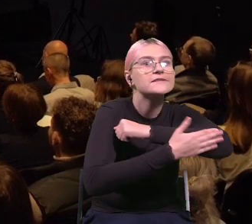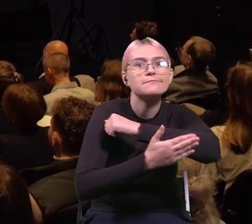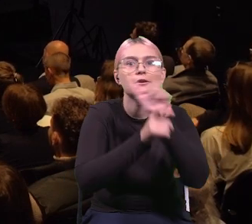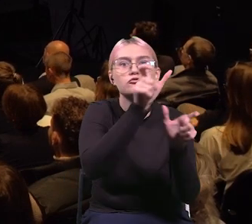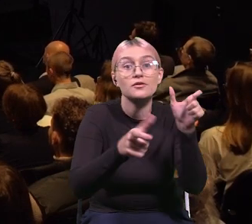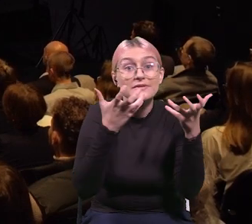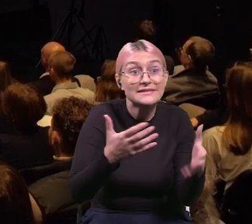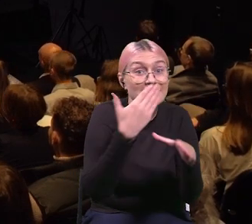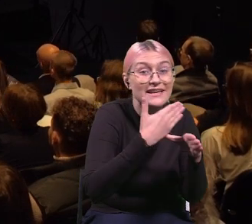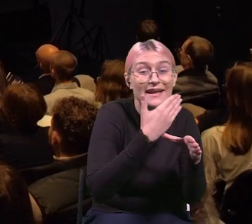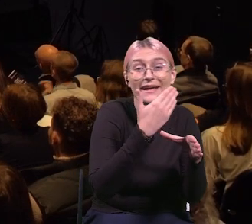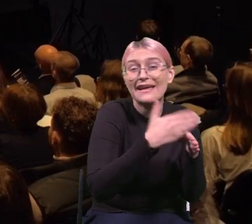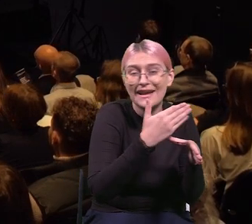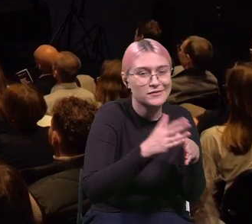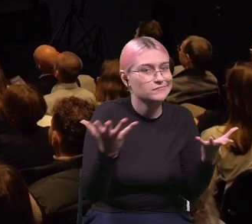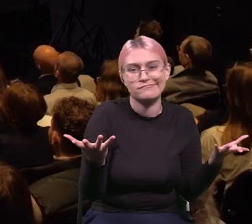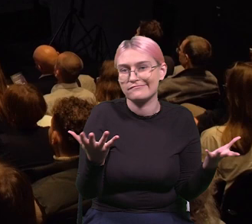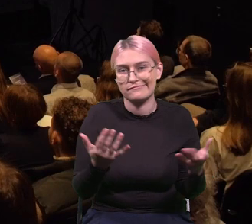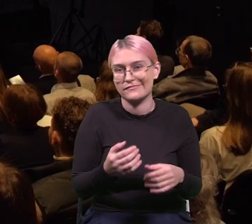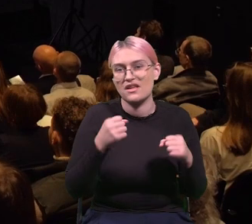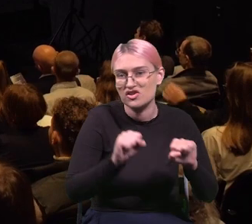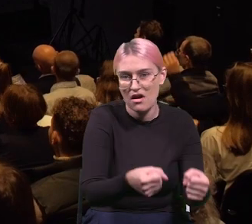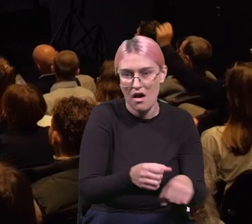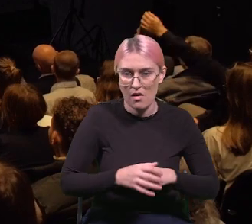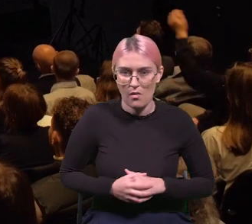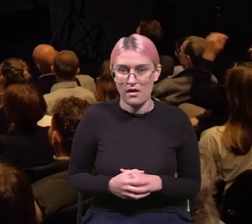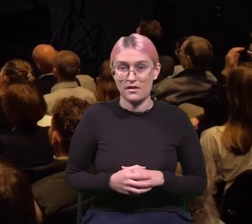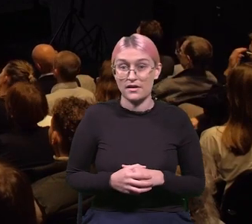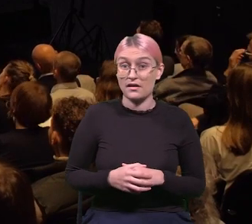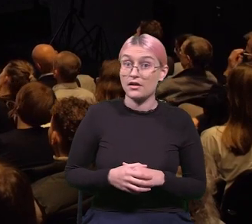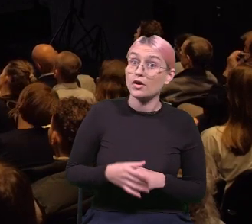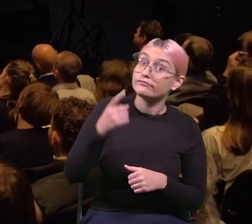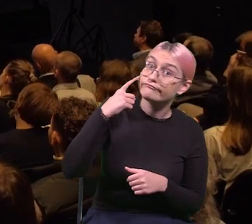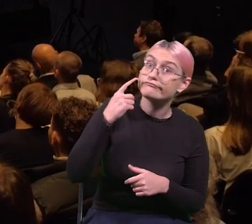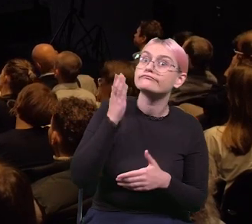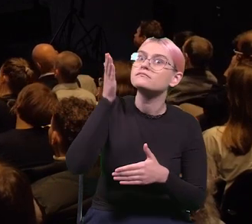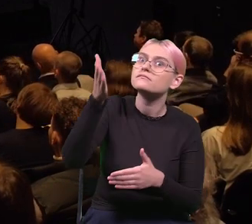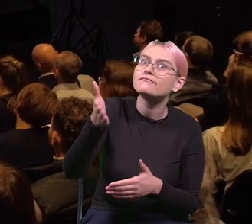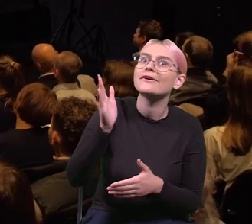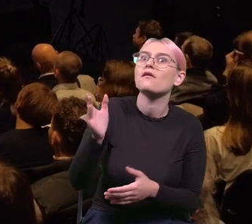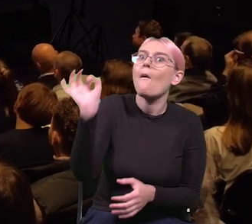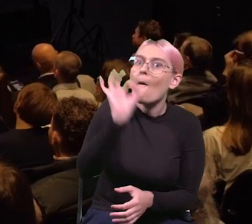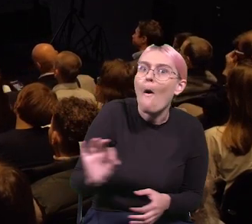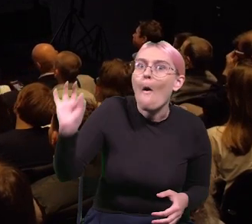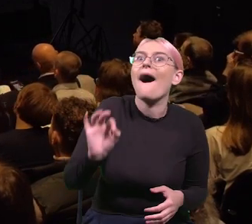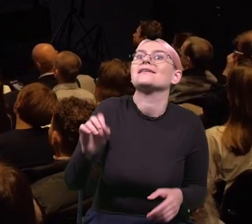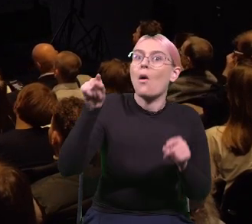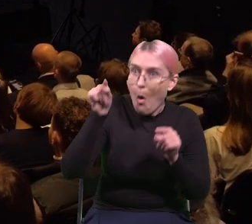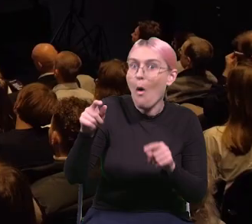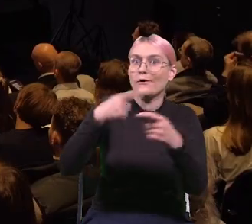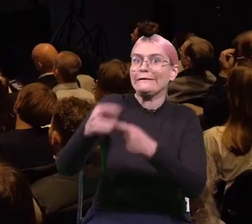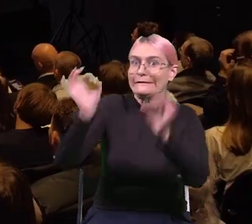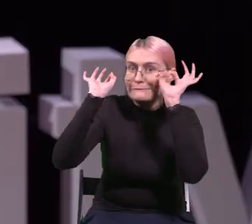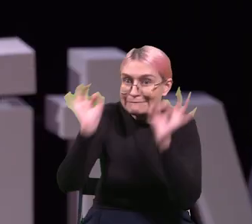nie pozwalają nam myśleć o tym, że w najbliższym czasie wyłoni się na bazie rynkowej jakieś zupełnie spontaniczne